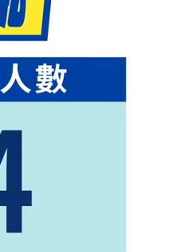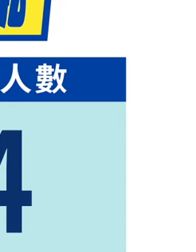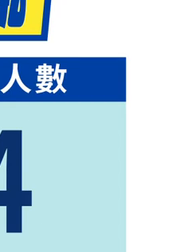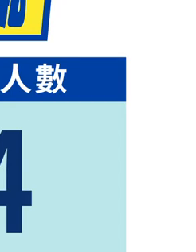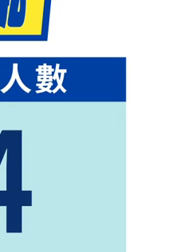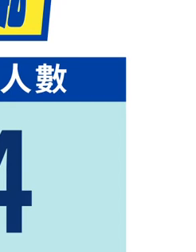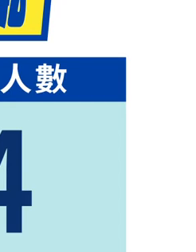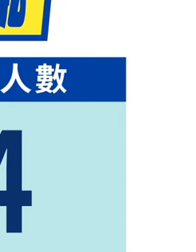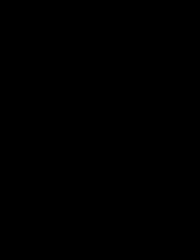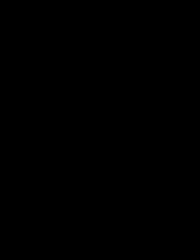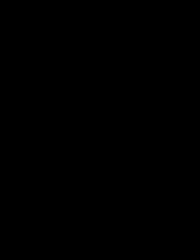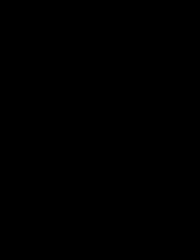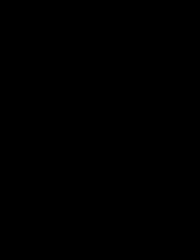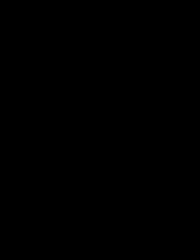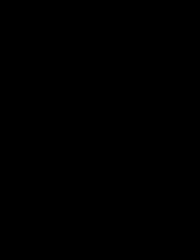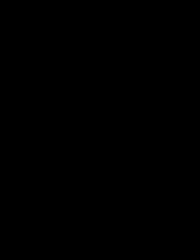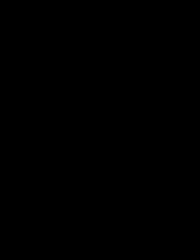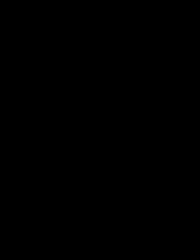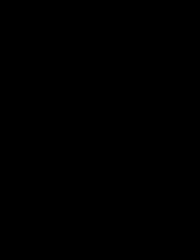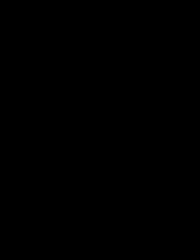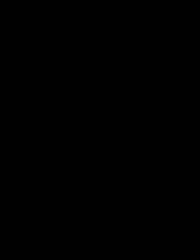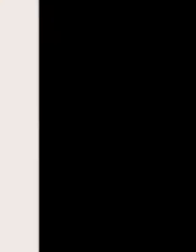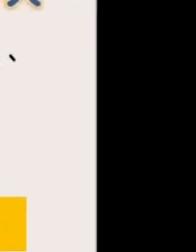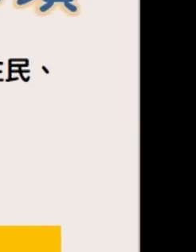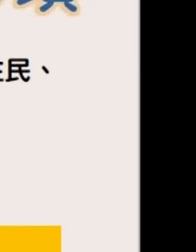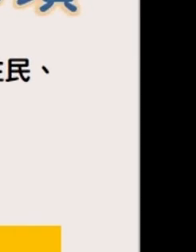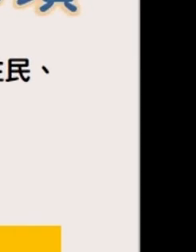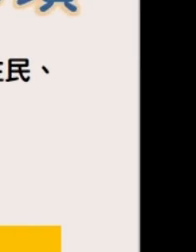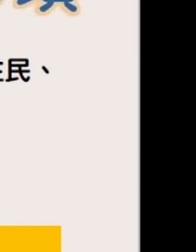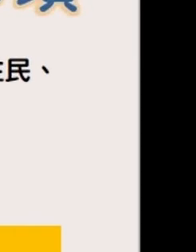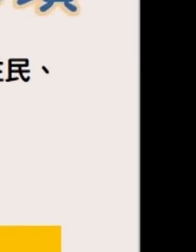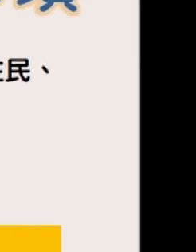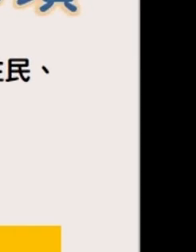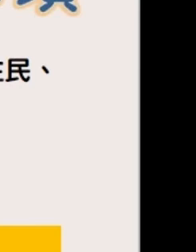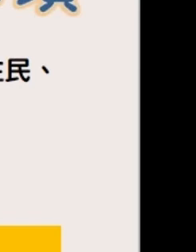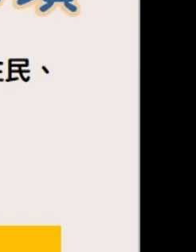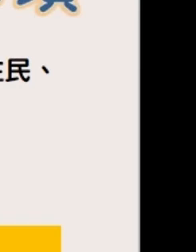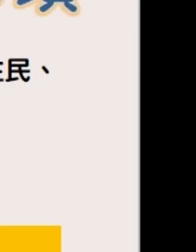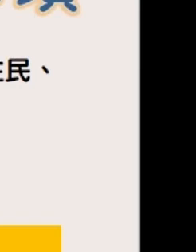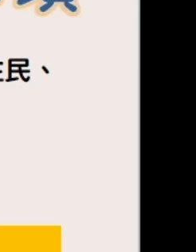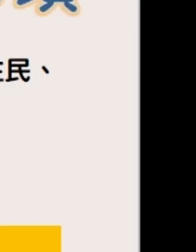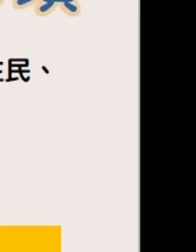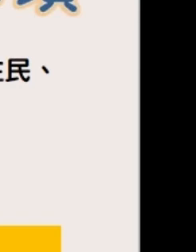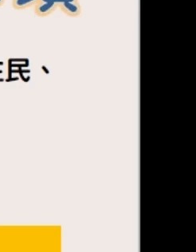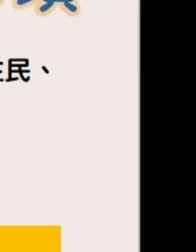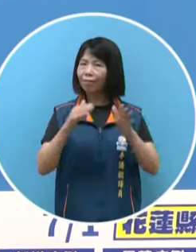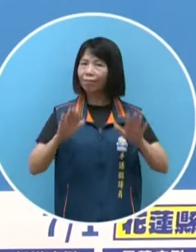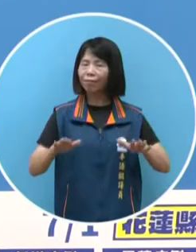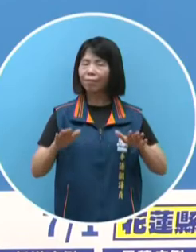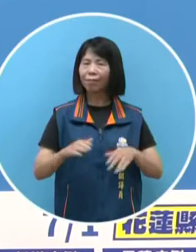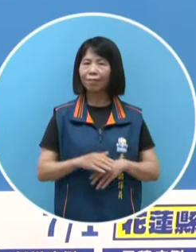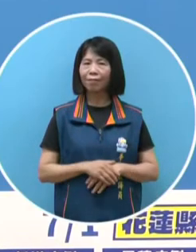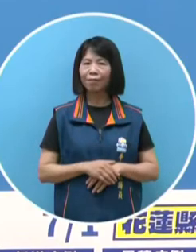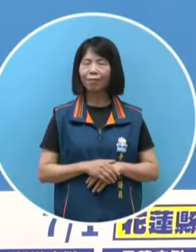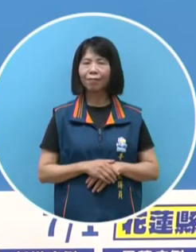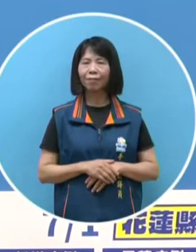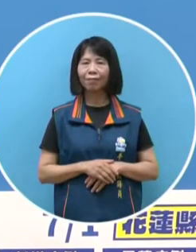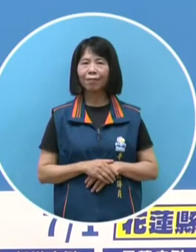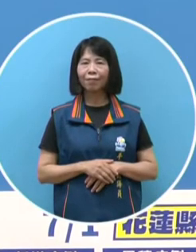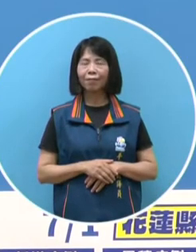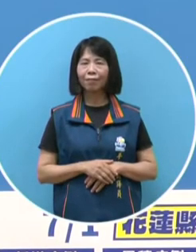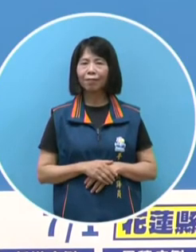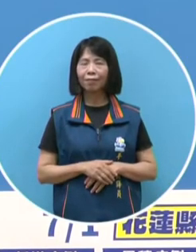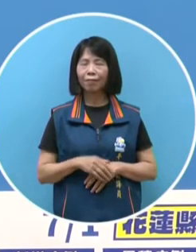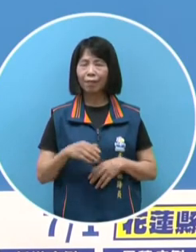他也再一次强调，花莲县卫生局已经开预约电话专线。 我们到目前为止，这个